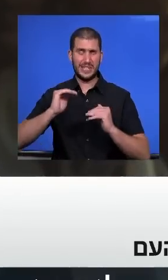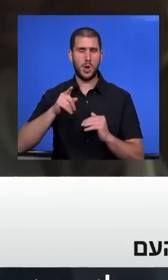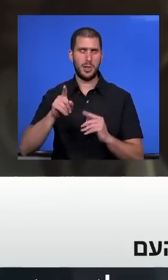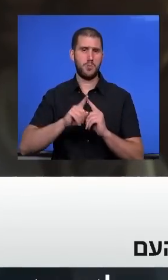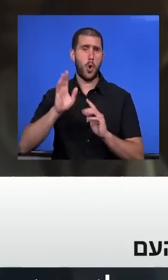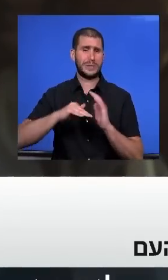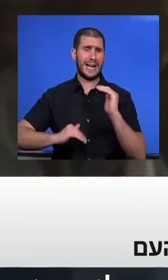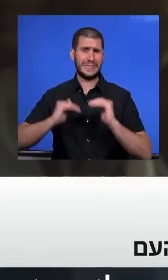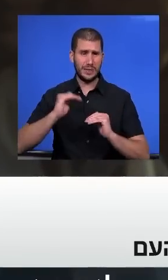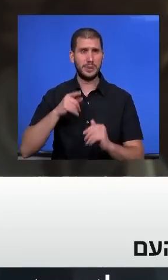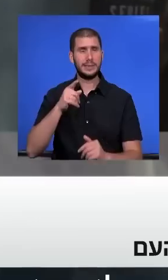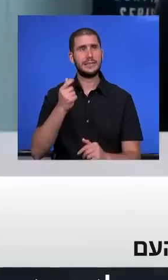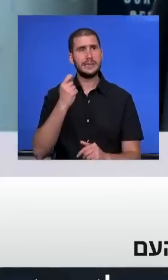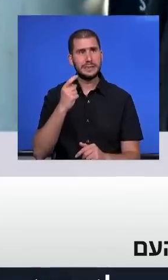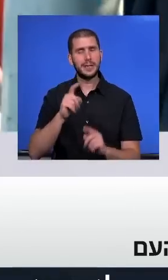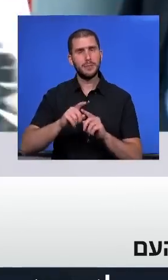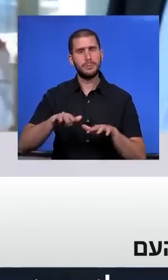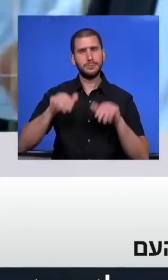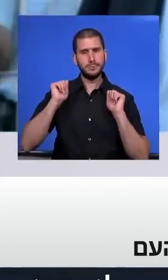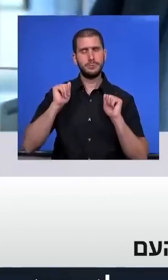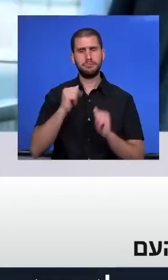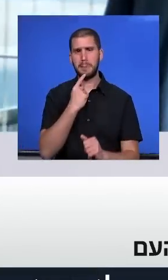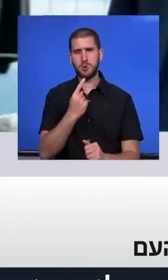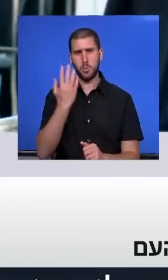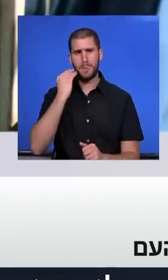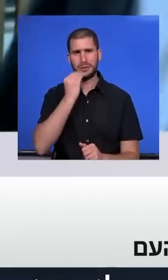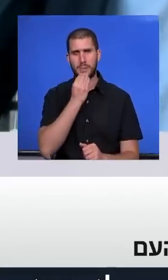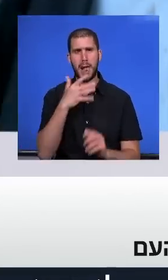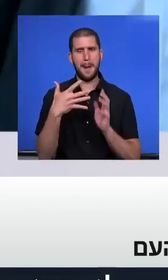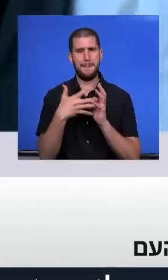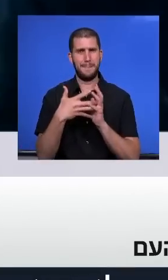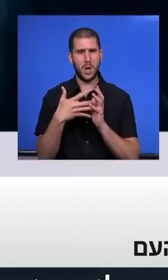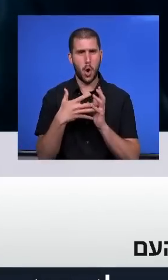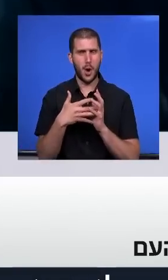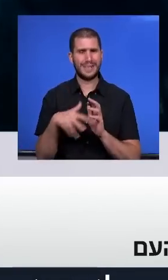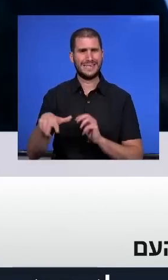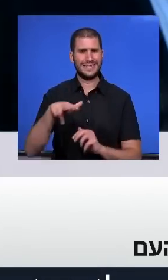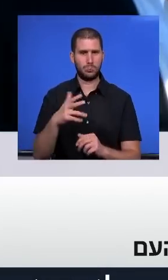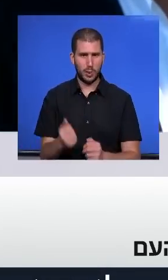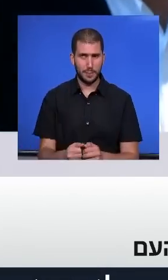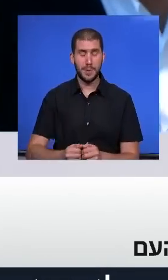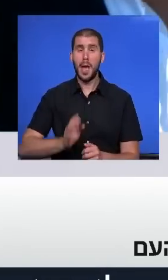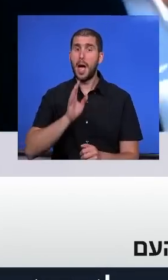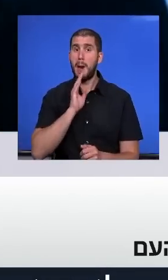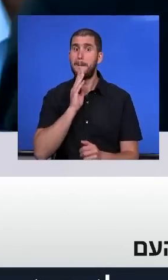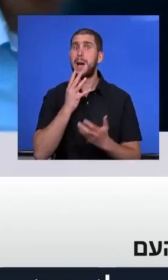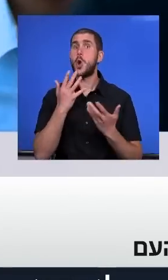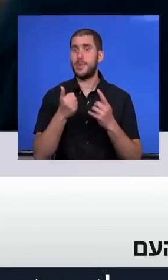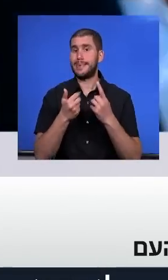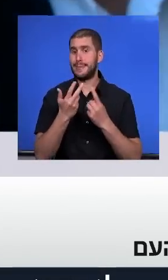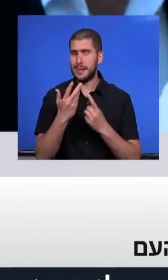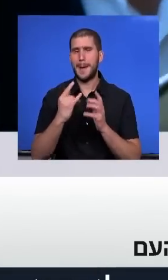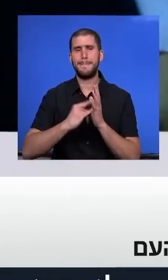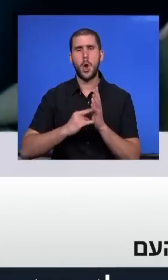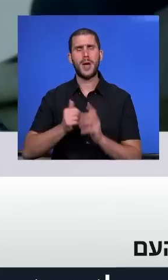האיזון. זה טיפה נסיגה מהעמדה של הצהריים בעקבות הביקורת, אני מניח, הביקורת הציבורית. הבעיה או הבעיות